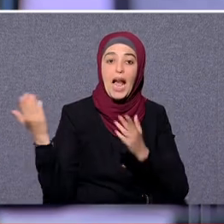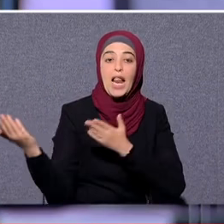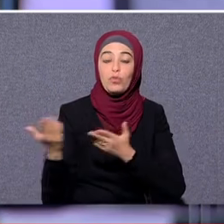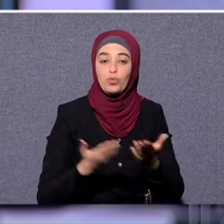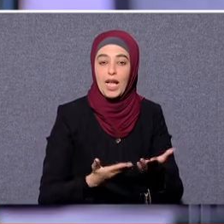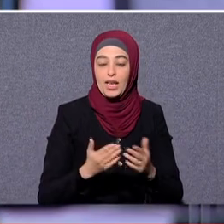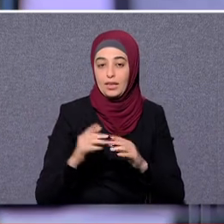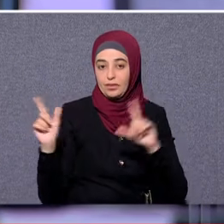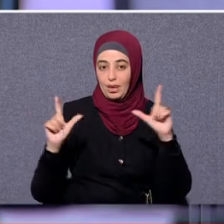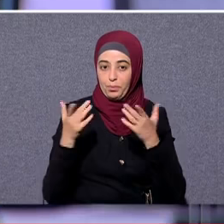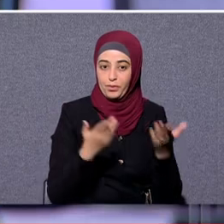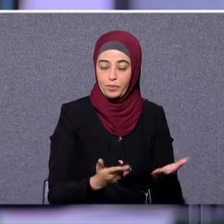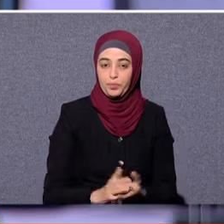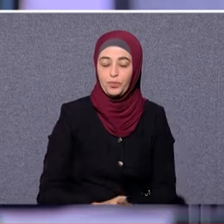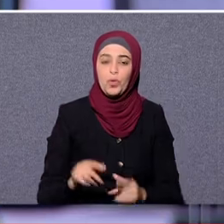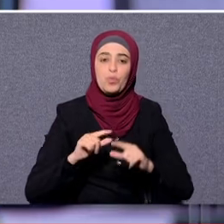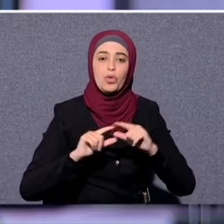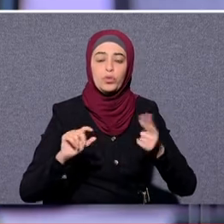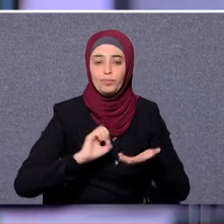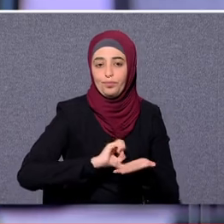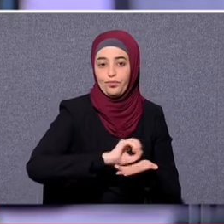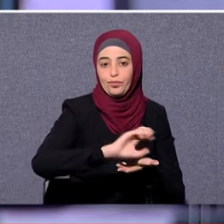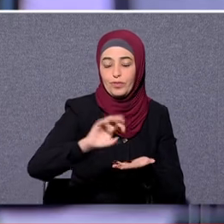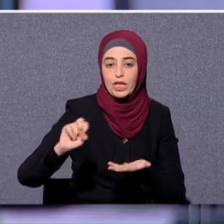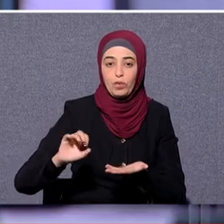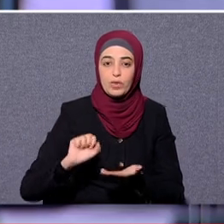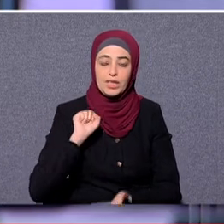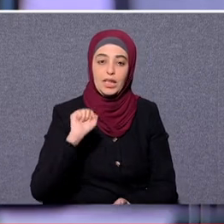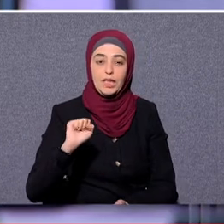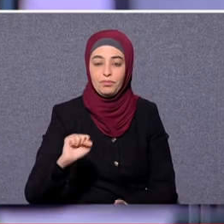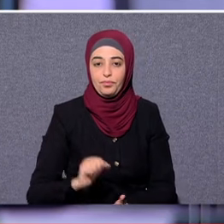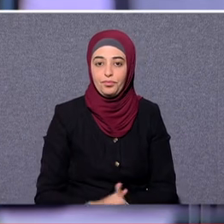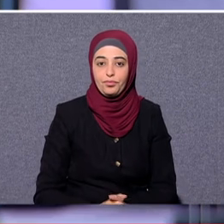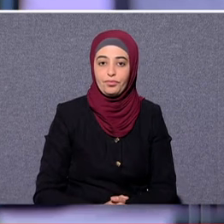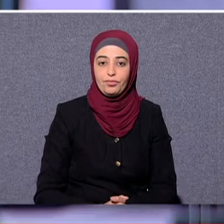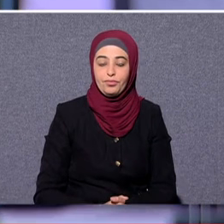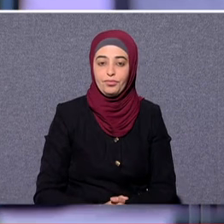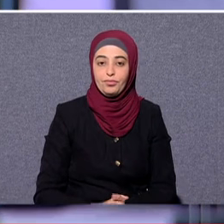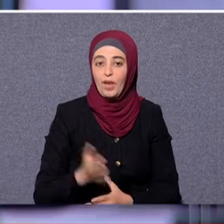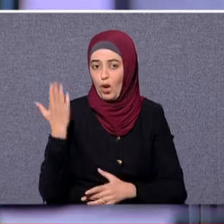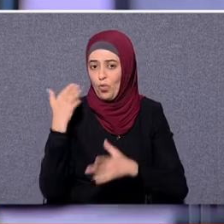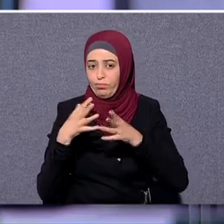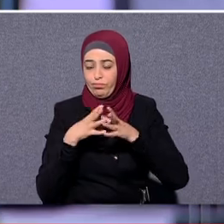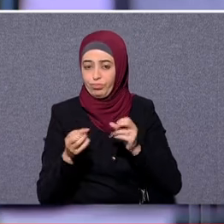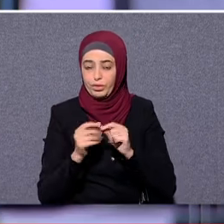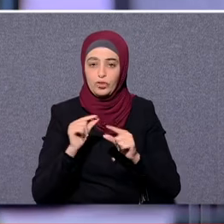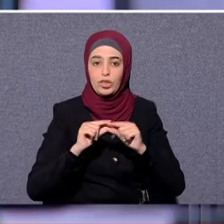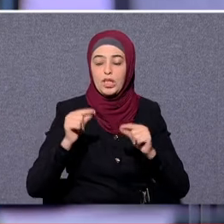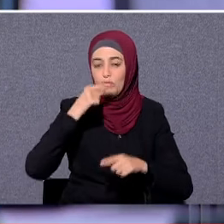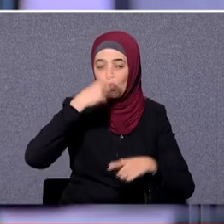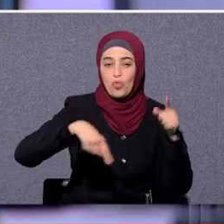بك معنا. يعني هذه العملية عملية التوزيع، يعني تم الحديث بأنها سوف تشمل